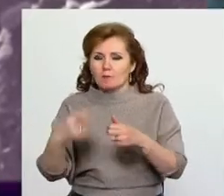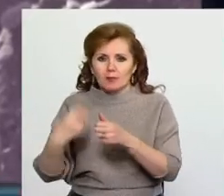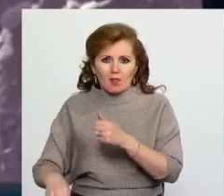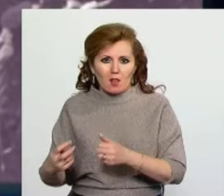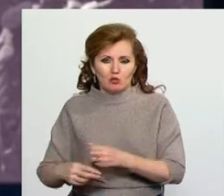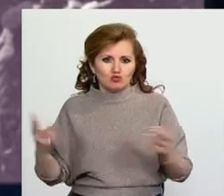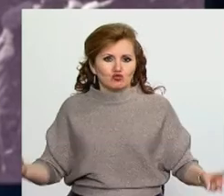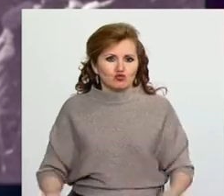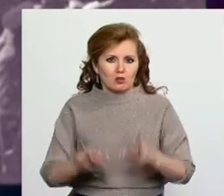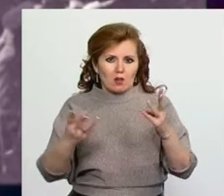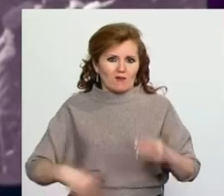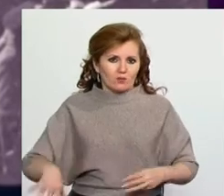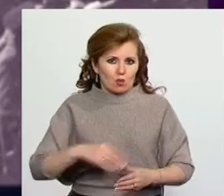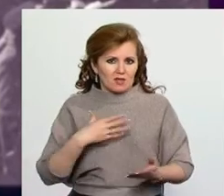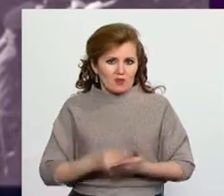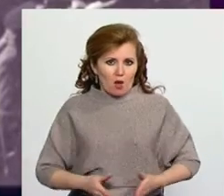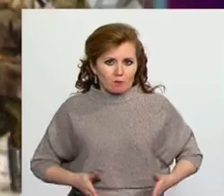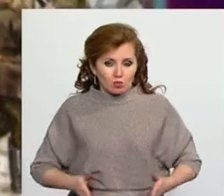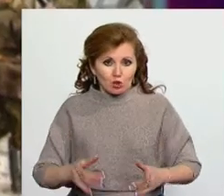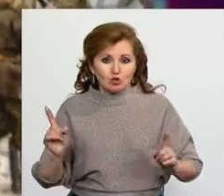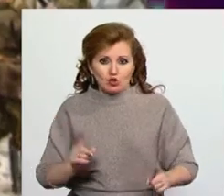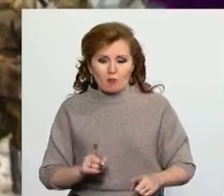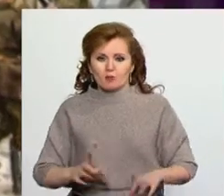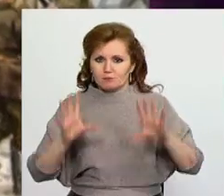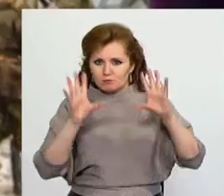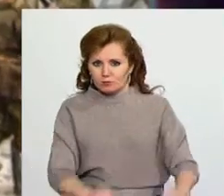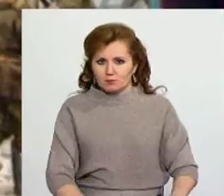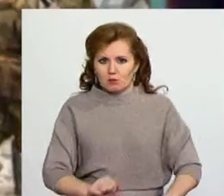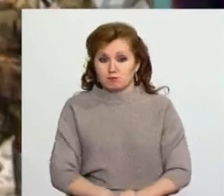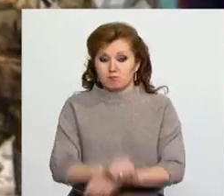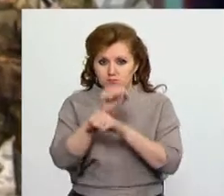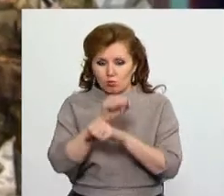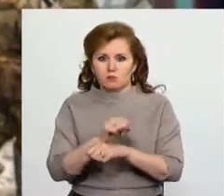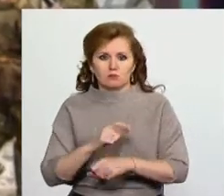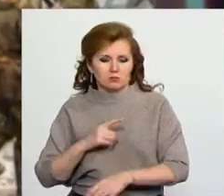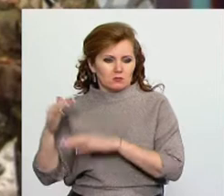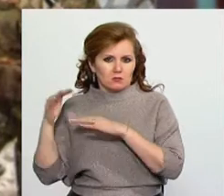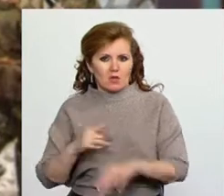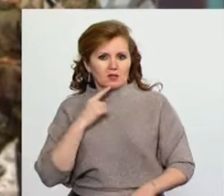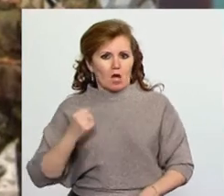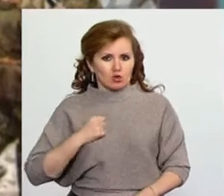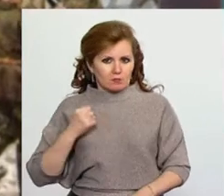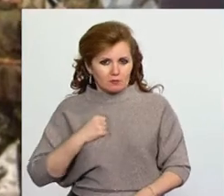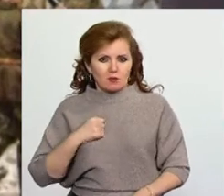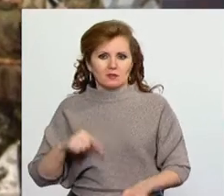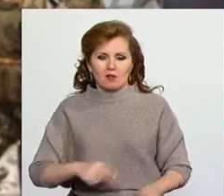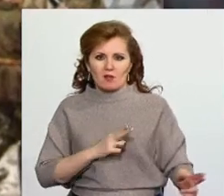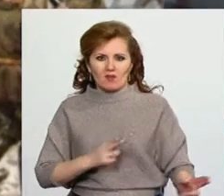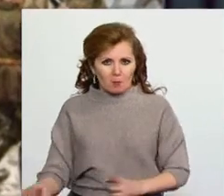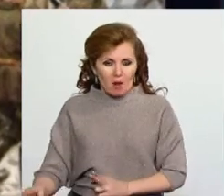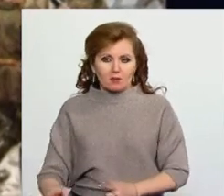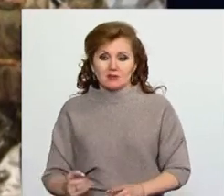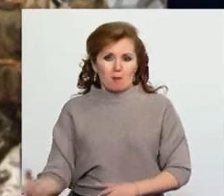Чтобы подавить бунт, в город ввели войска. Красногвардейцы из Ижевска и Казани не только наводили порядок в уездном центре, с их